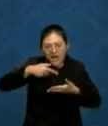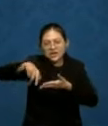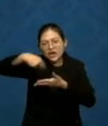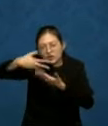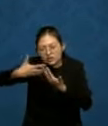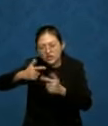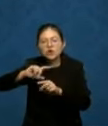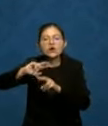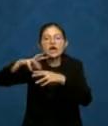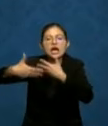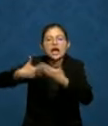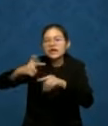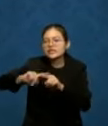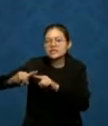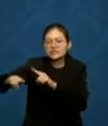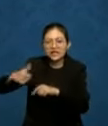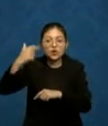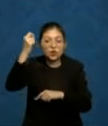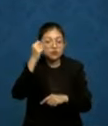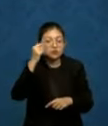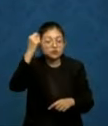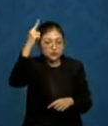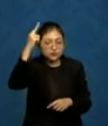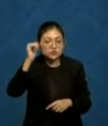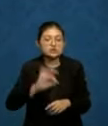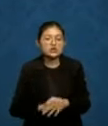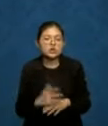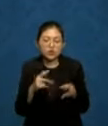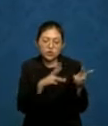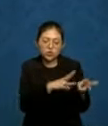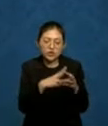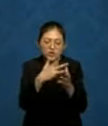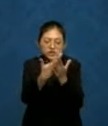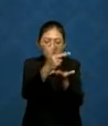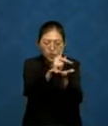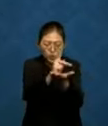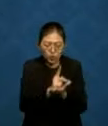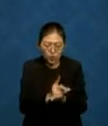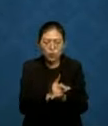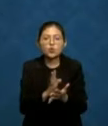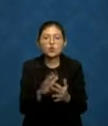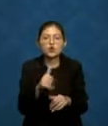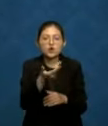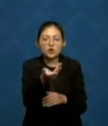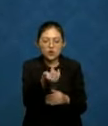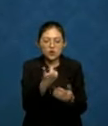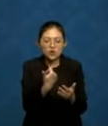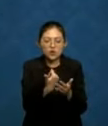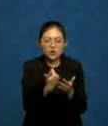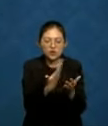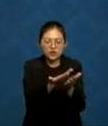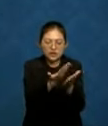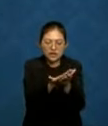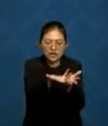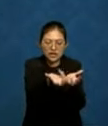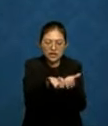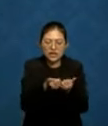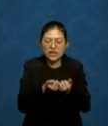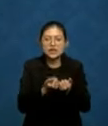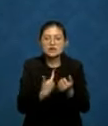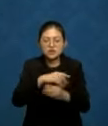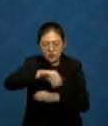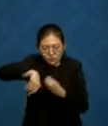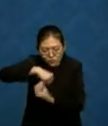มีความรู้ความเข้าใจเกี่ยวกับวิธีการกู้ยืมเงินและการขอรับเงินช่วยเหลือหรืออุดหนุน